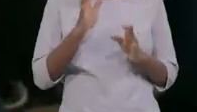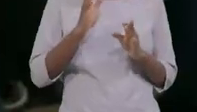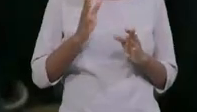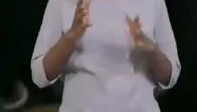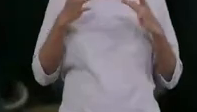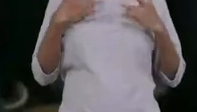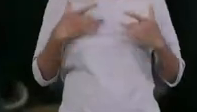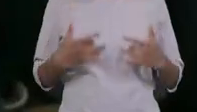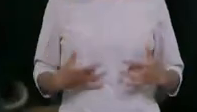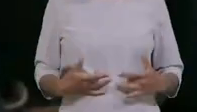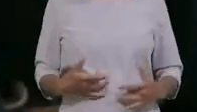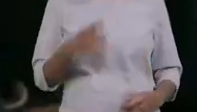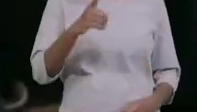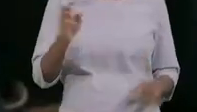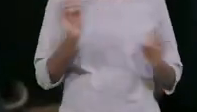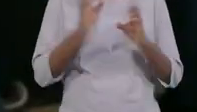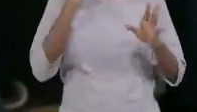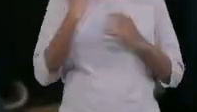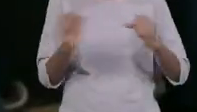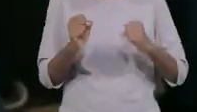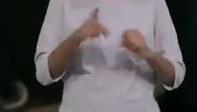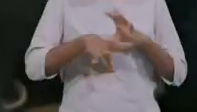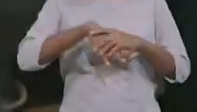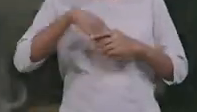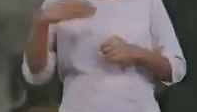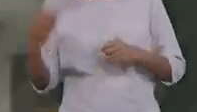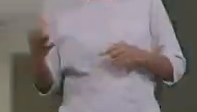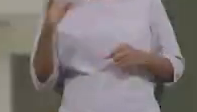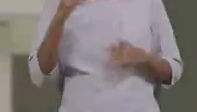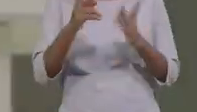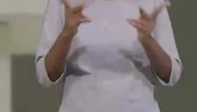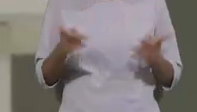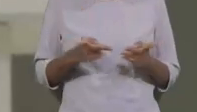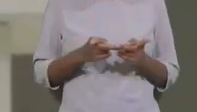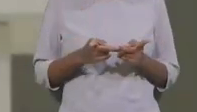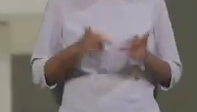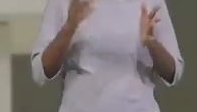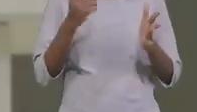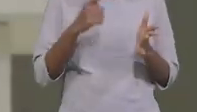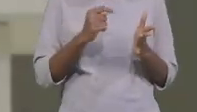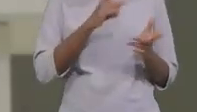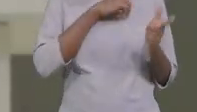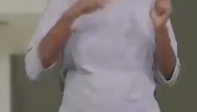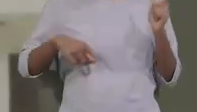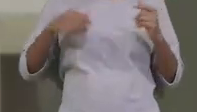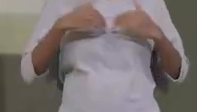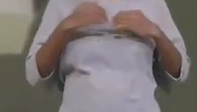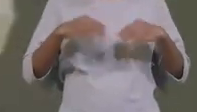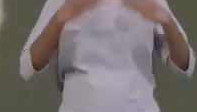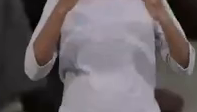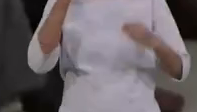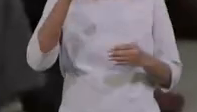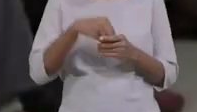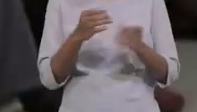ne pourra te déprimer. Rien ne pourra te déplacer de la position, de la place que Dieu